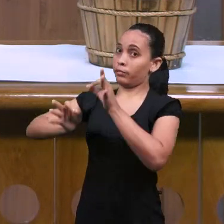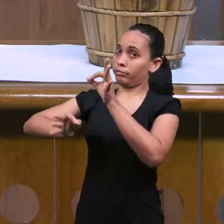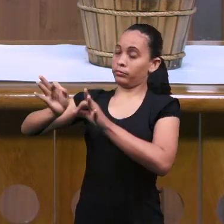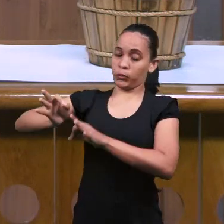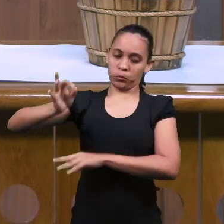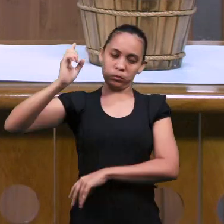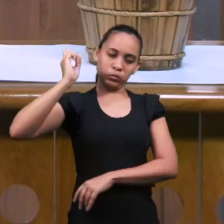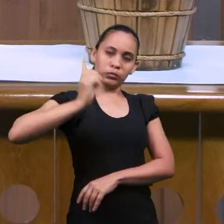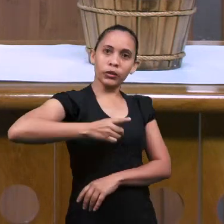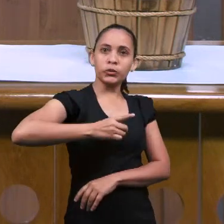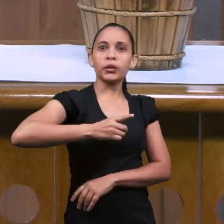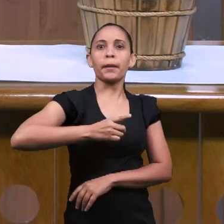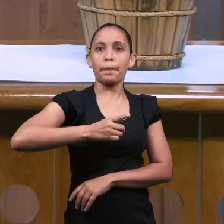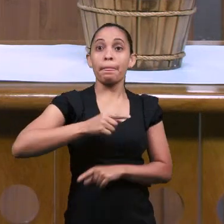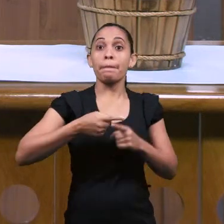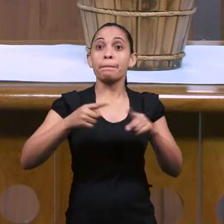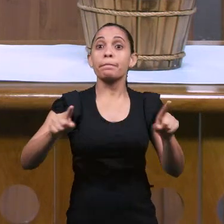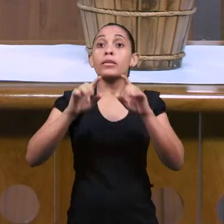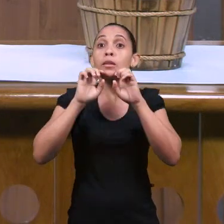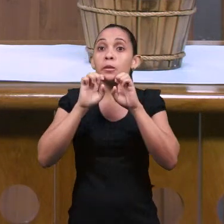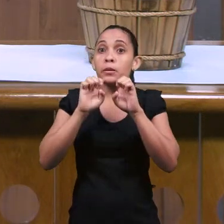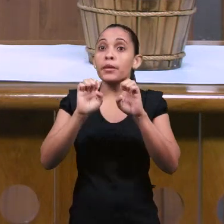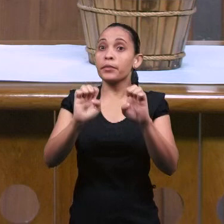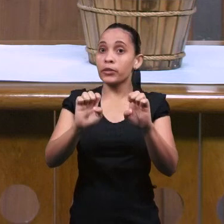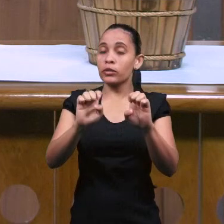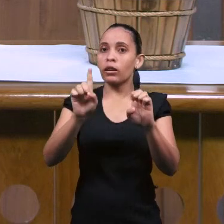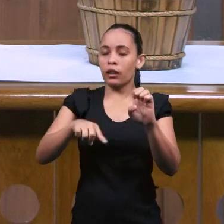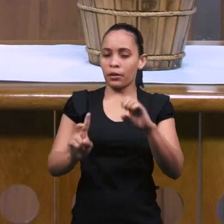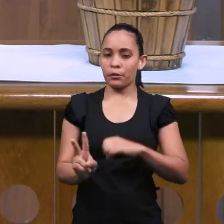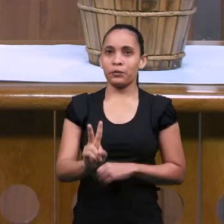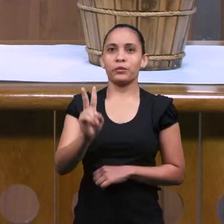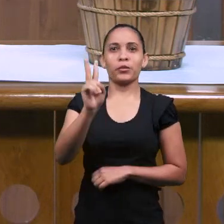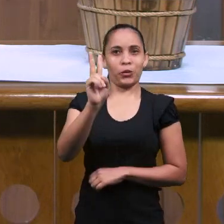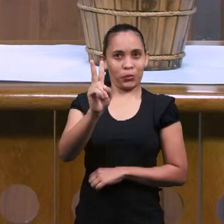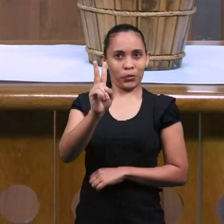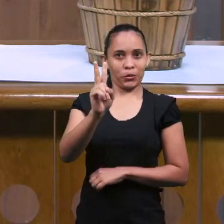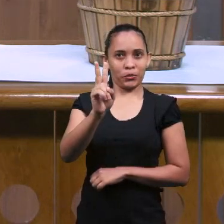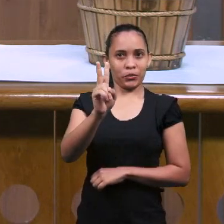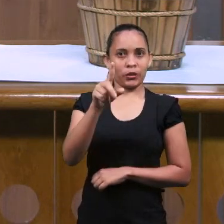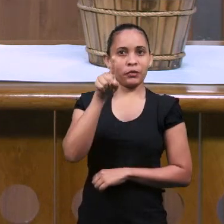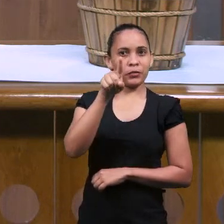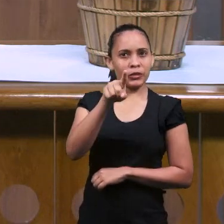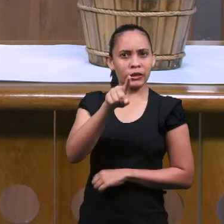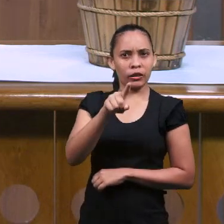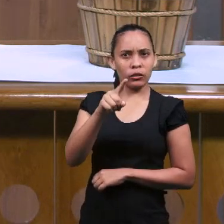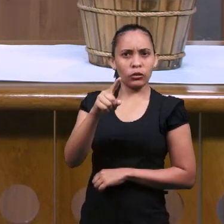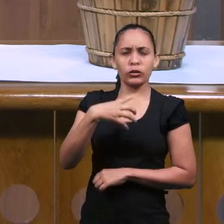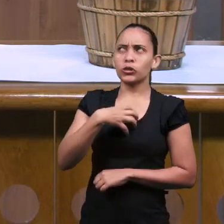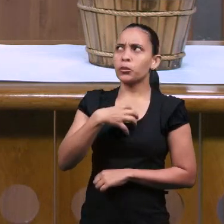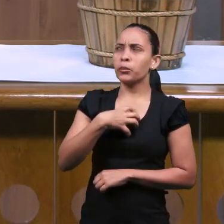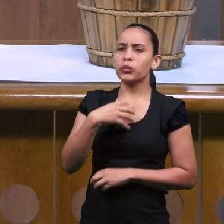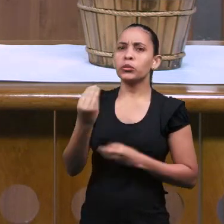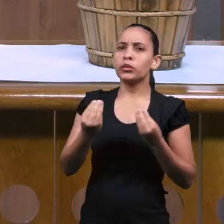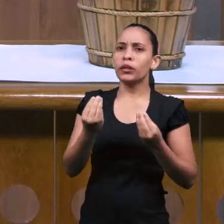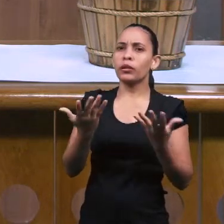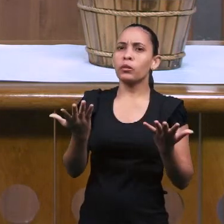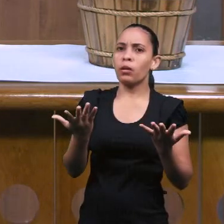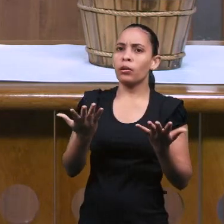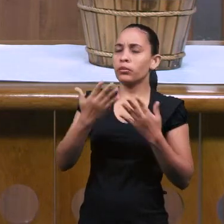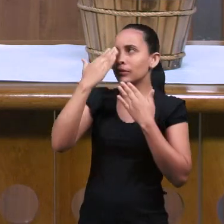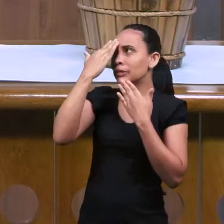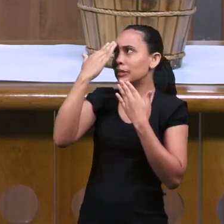Donc, l'Évangile, c'est la valeur que vous donnez à ce que Dieu a fait pour vous. C'est que